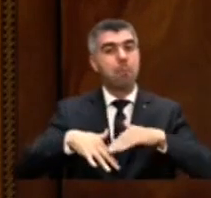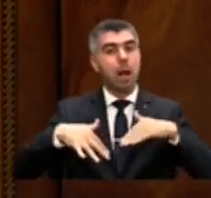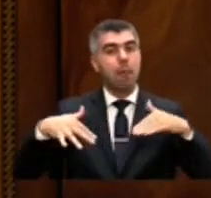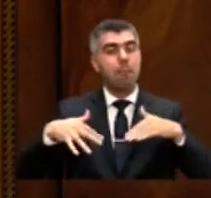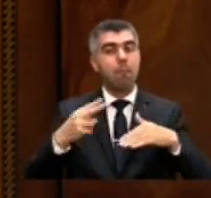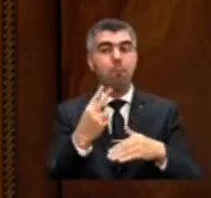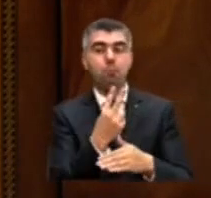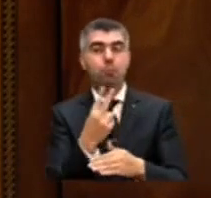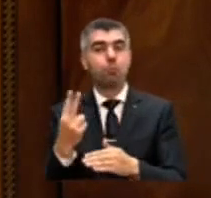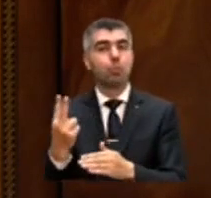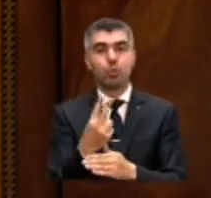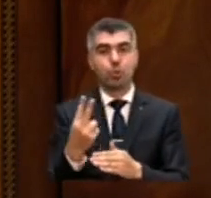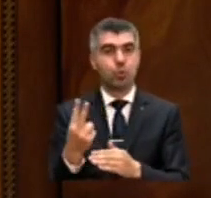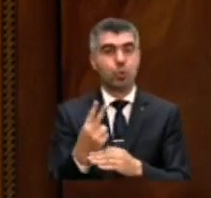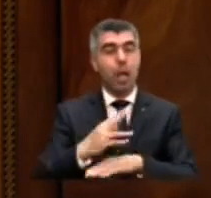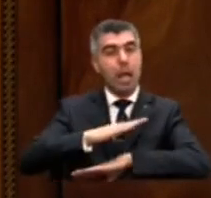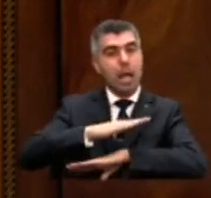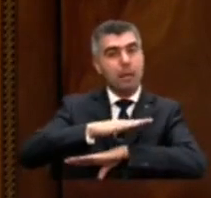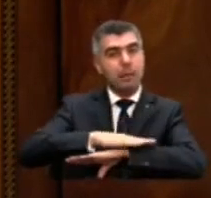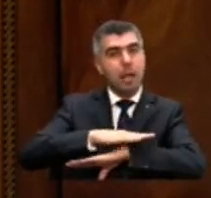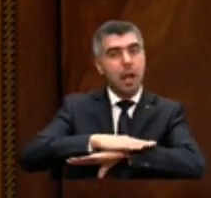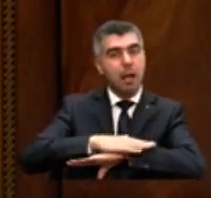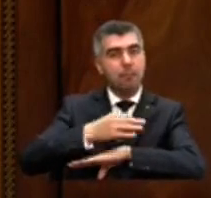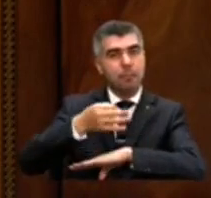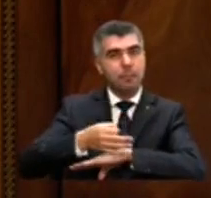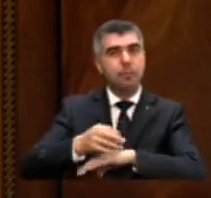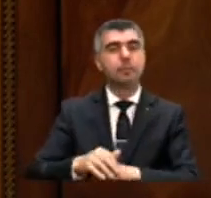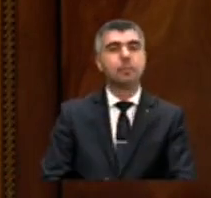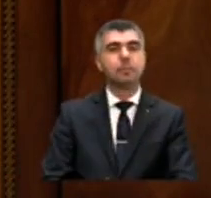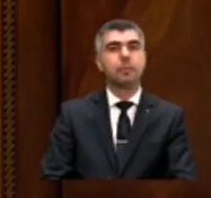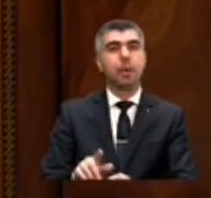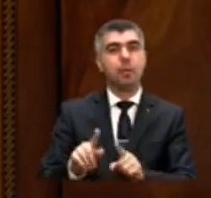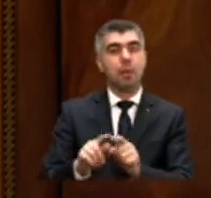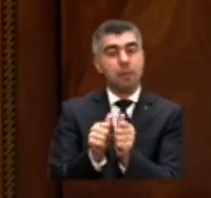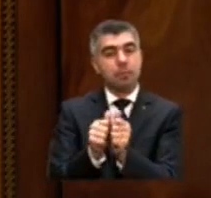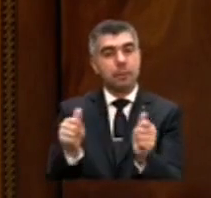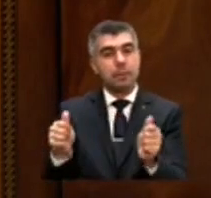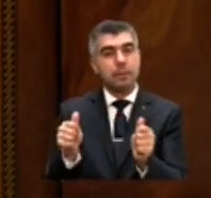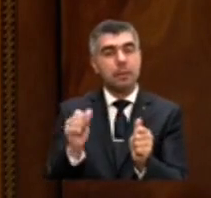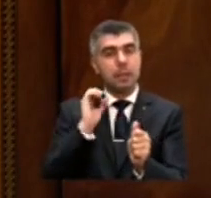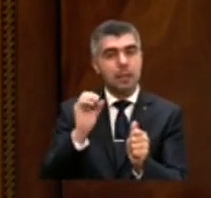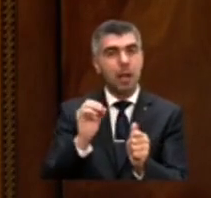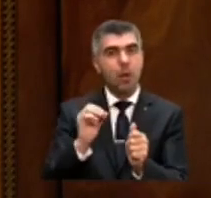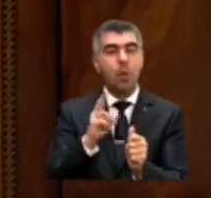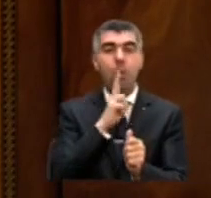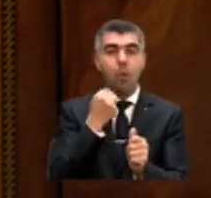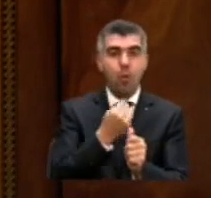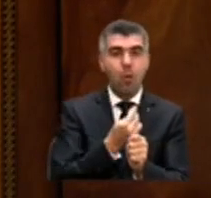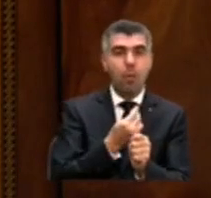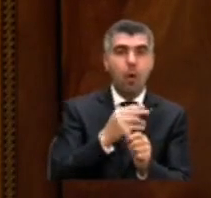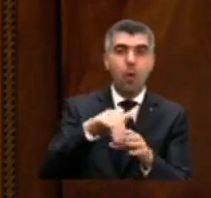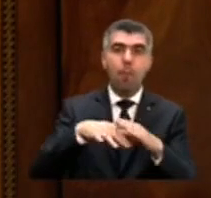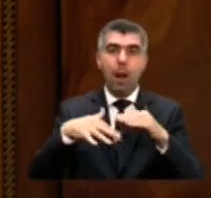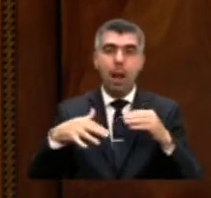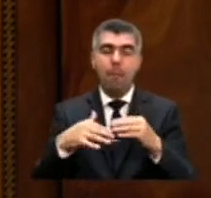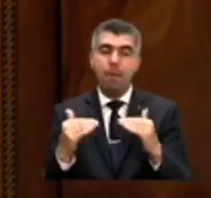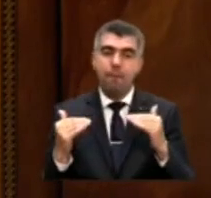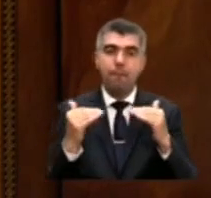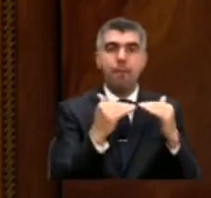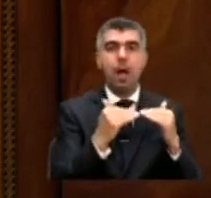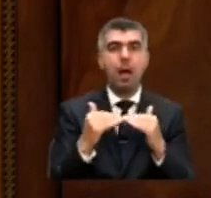بغرفته في احترام تام لمبدأ فصل السلط على أسس